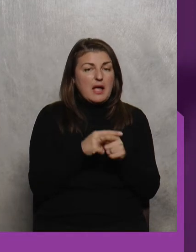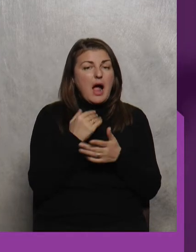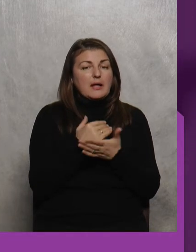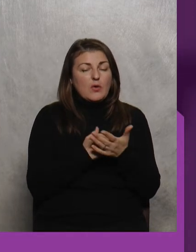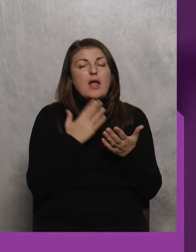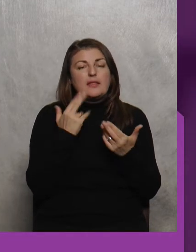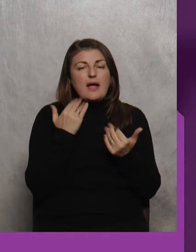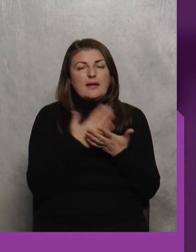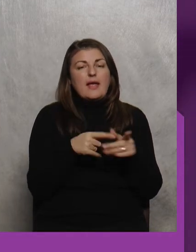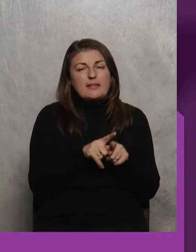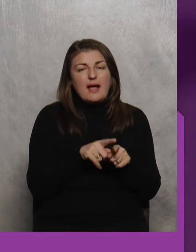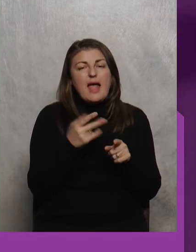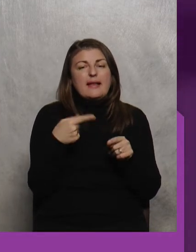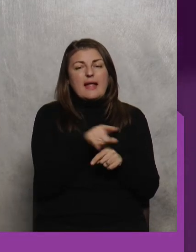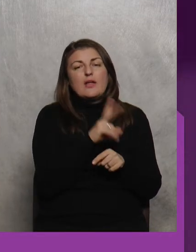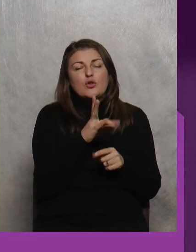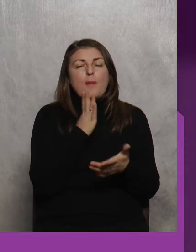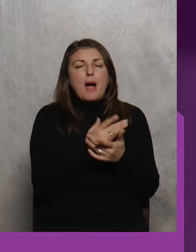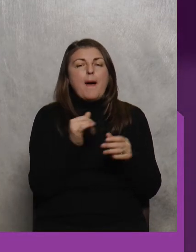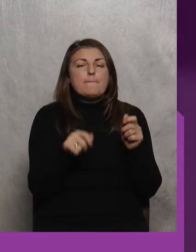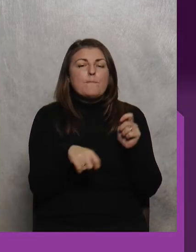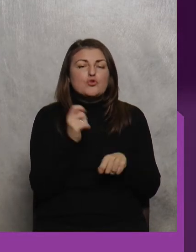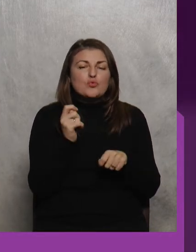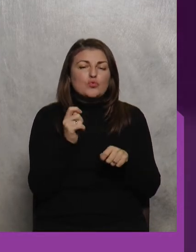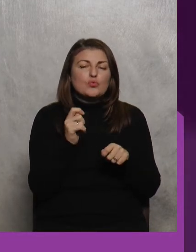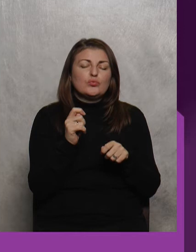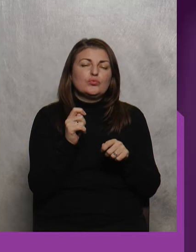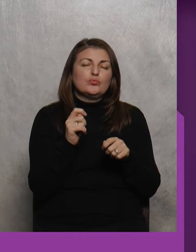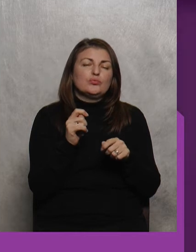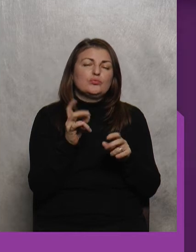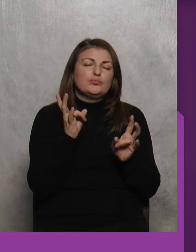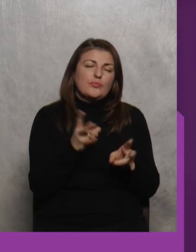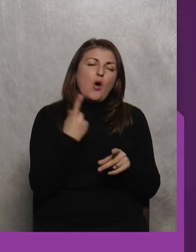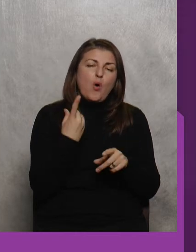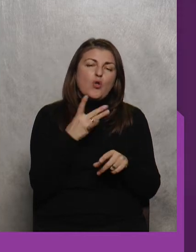категорія? Так, да, хто... є така категорія для тих, хто має пошкодження однієї з рук. Угу.